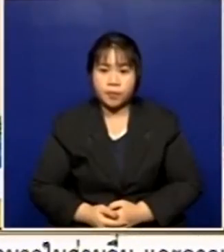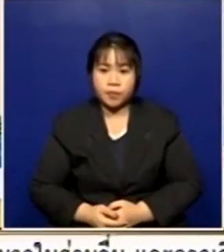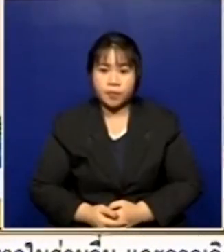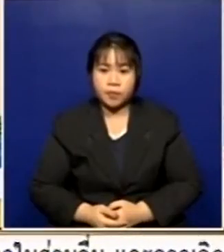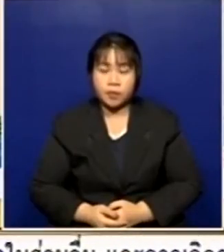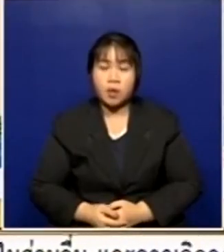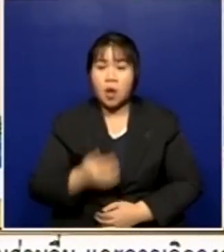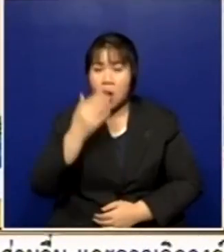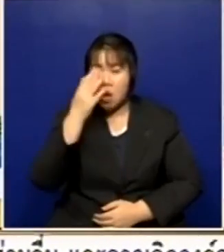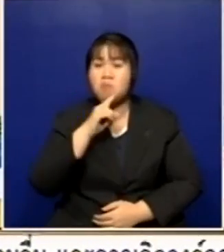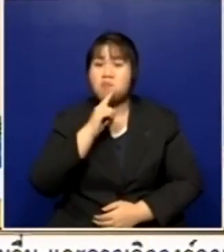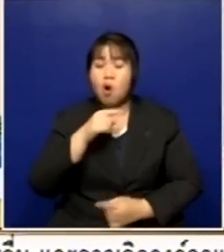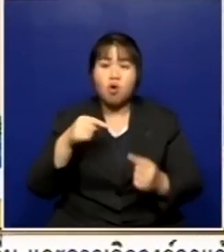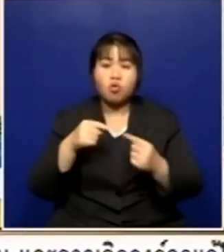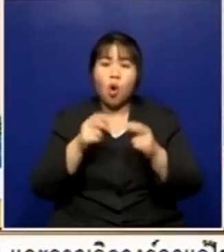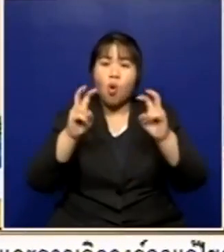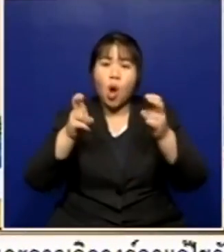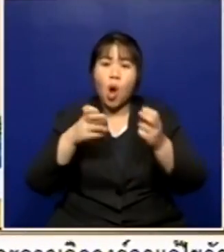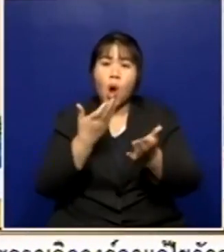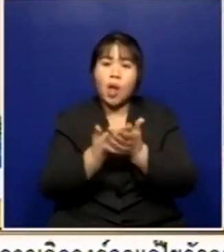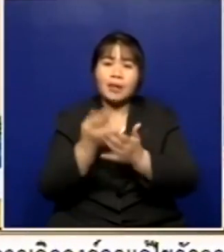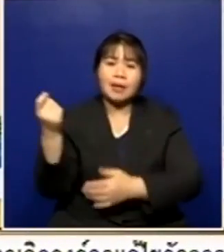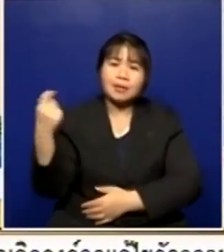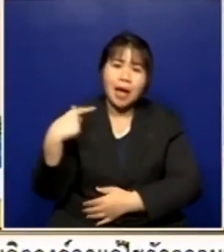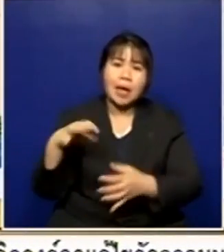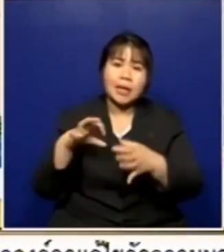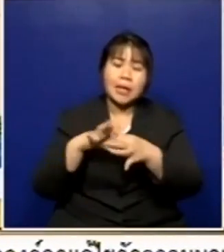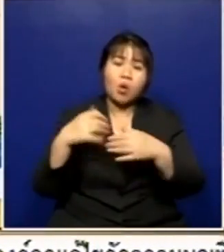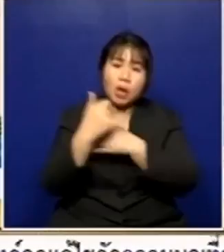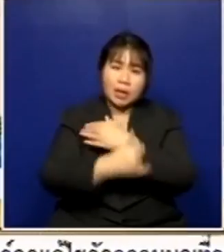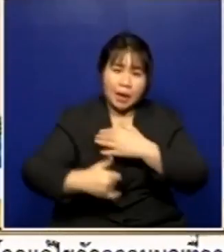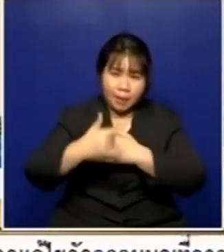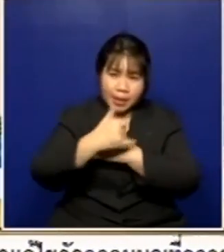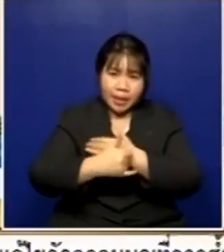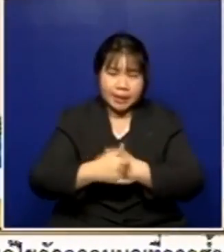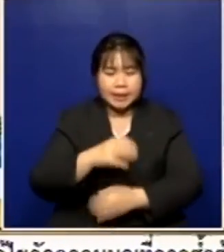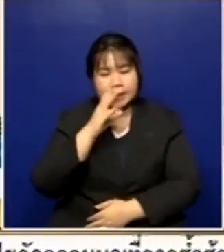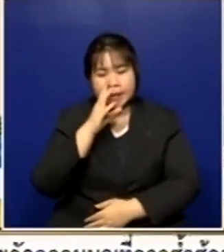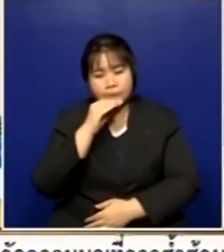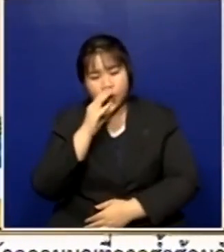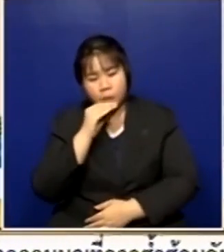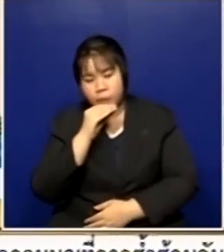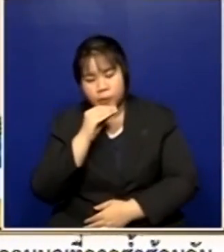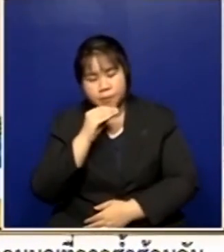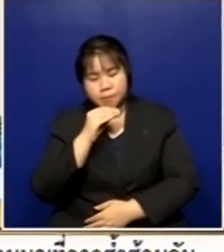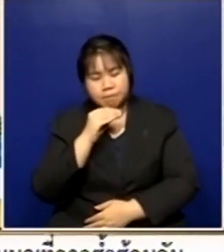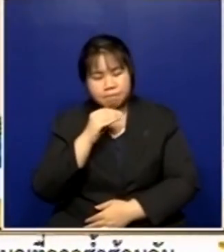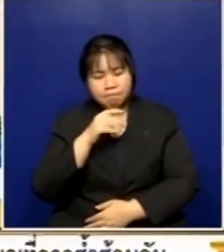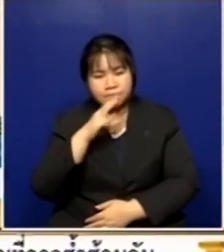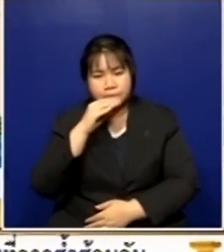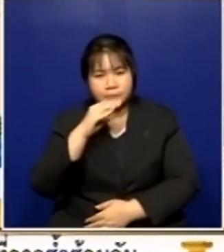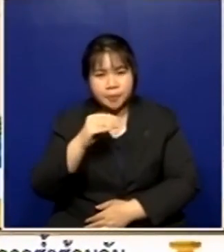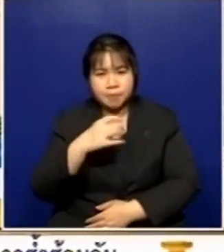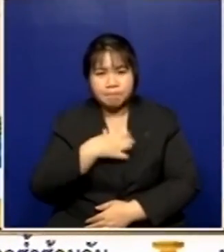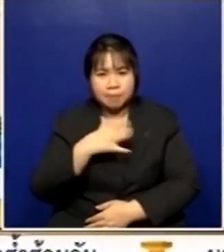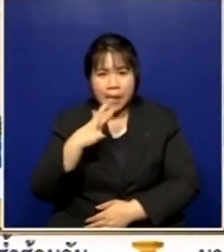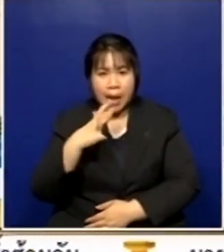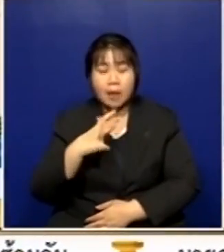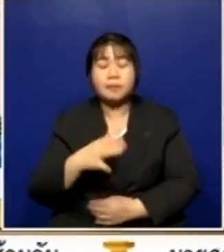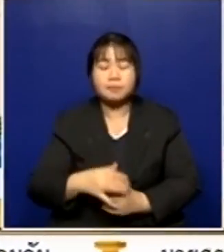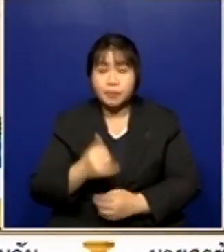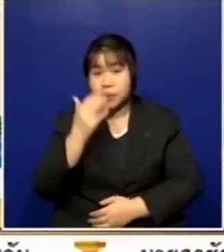เอารับเงินตามประเทศอันใหญ่จริงๆไม่อยากจะพูดมากคือ